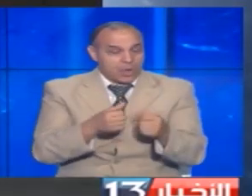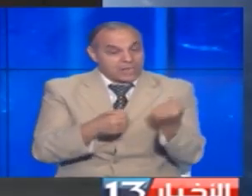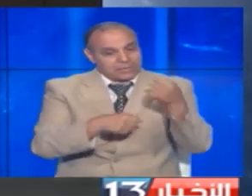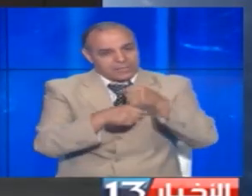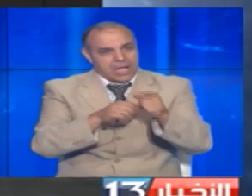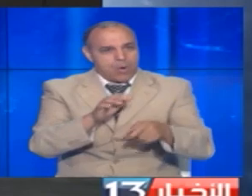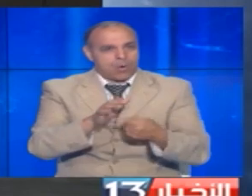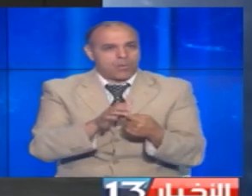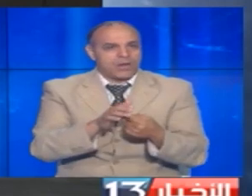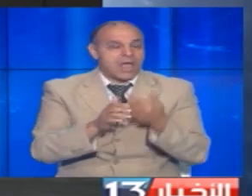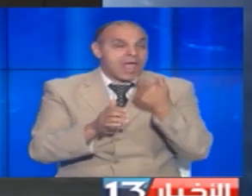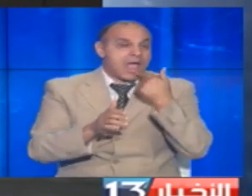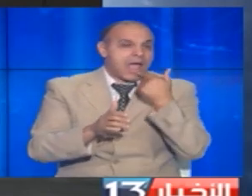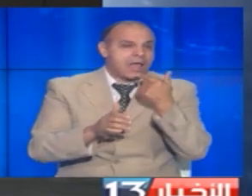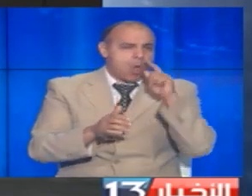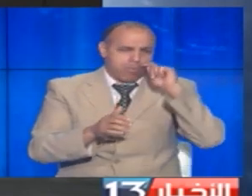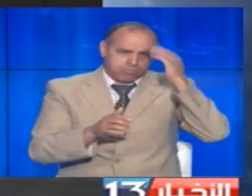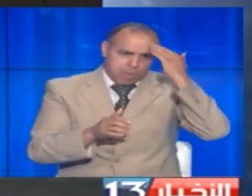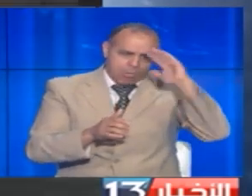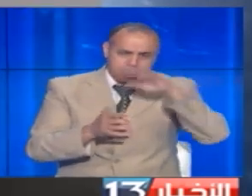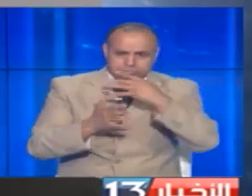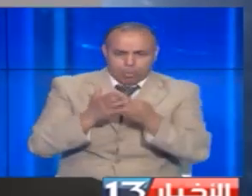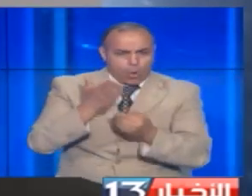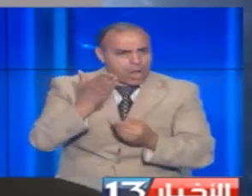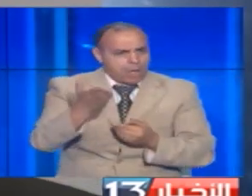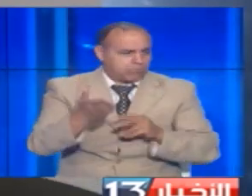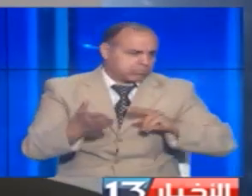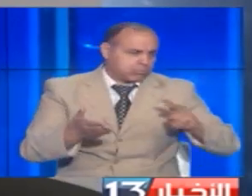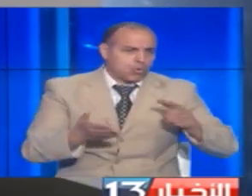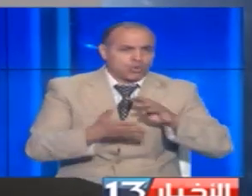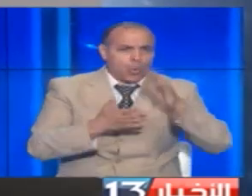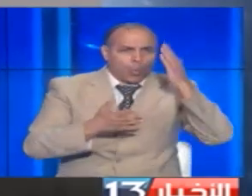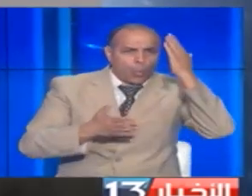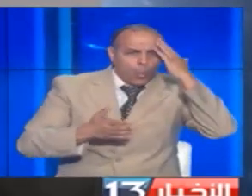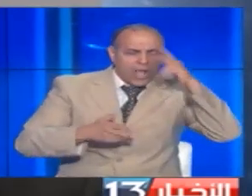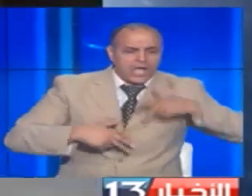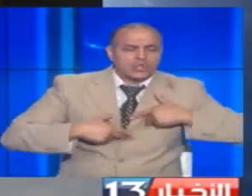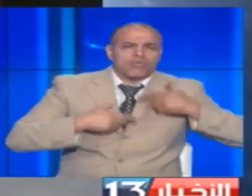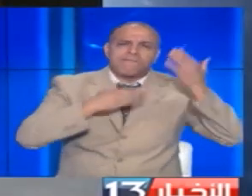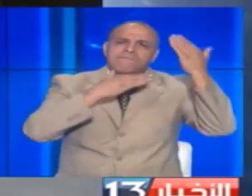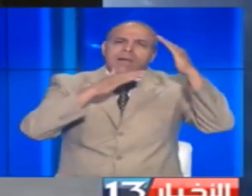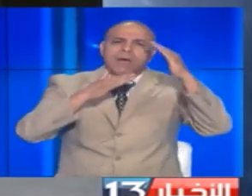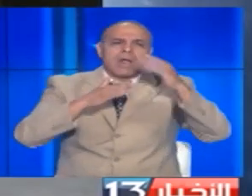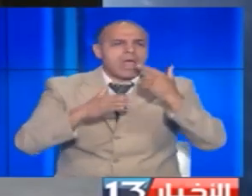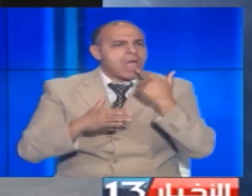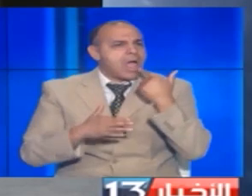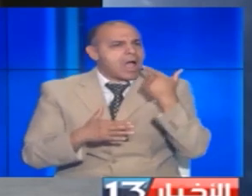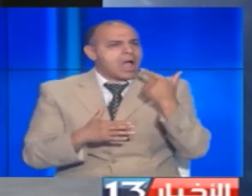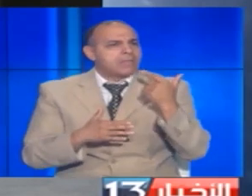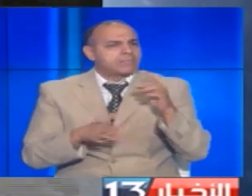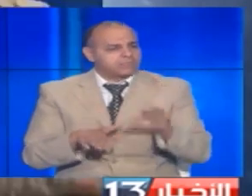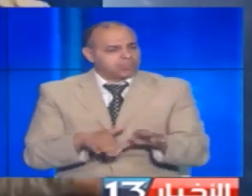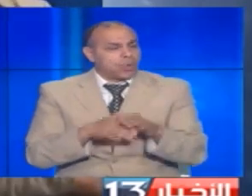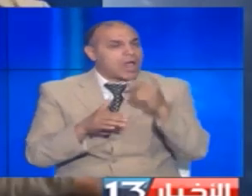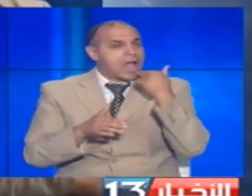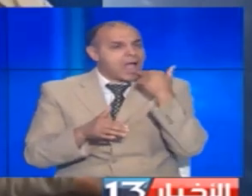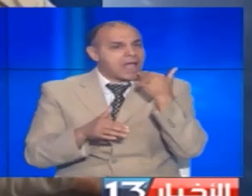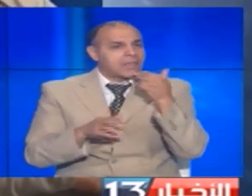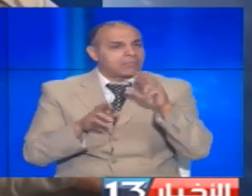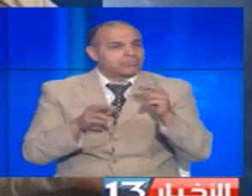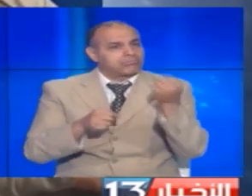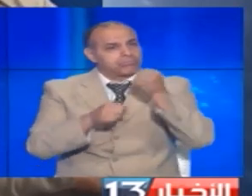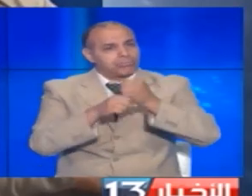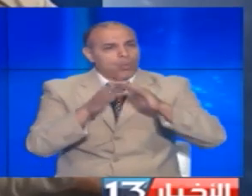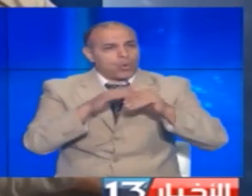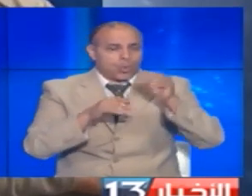علي البكري واكمل بوش الاسلامي وغيرهم من شعراء المهجر اكدوا اهميه هذه التظاهره في تثمين ابداعات